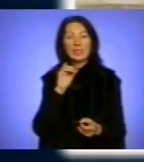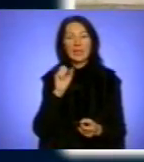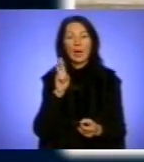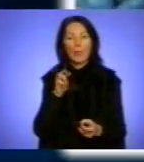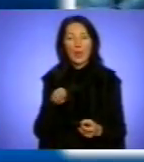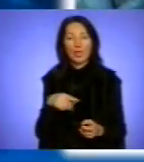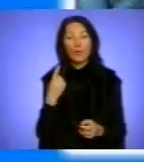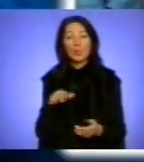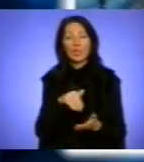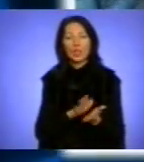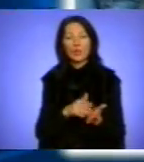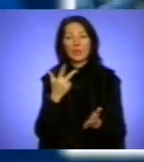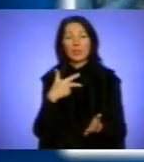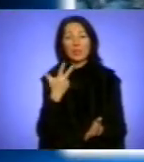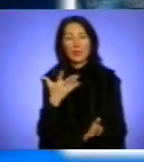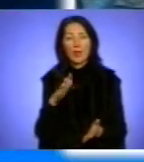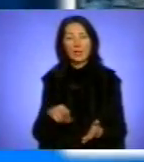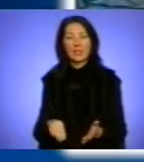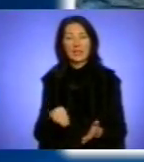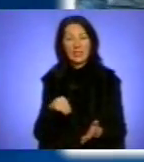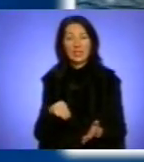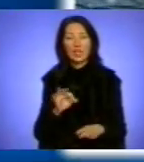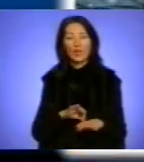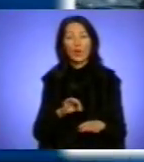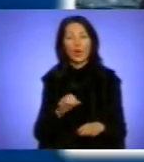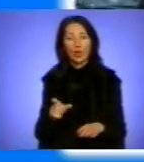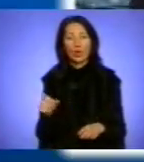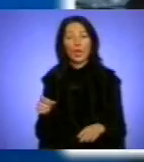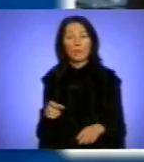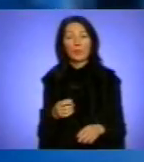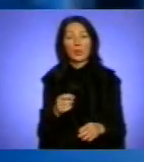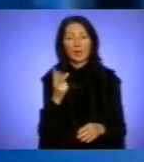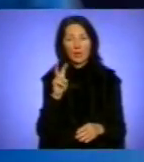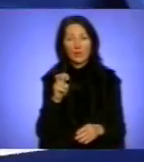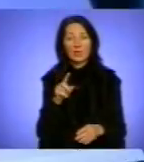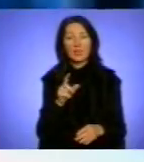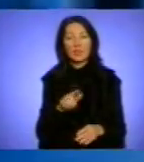області зареєстровано 35 тисяч хворих на цю недугу, 200 з яких – діти.